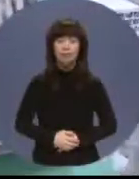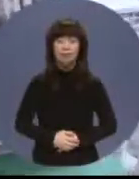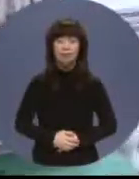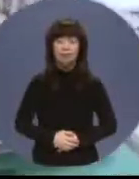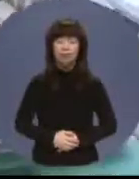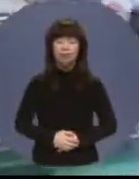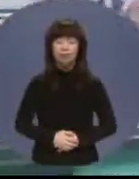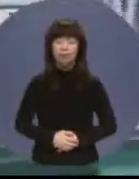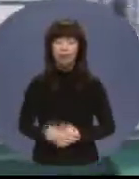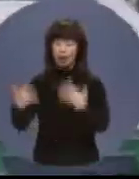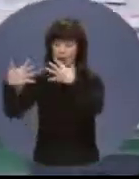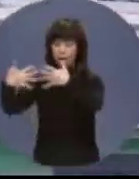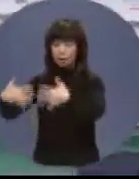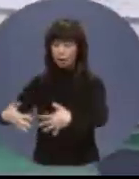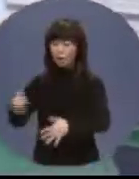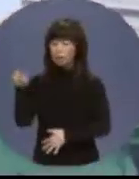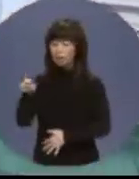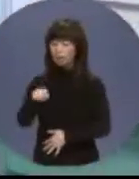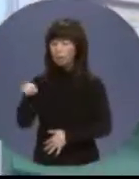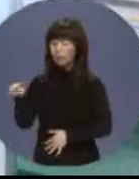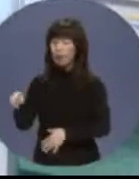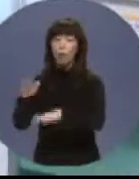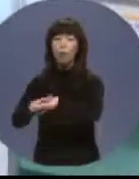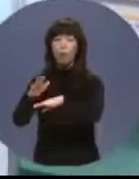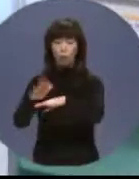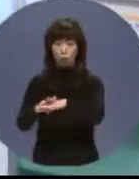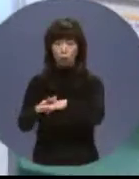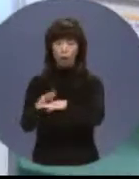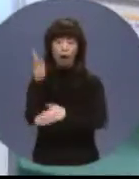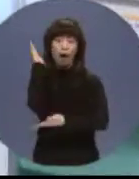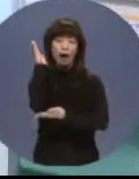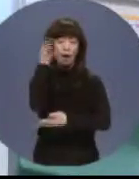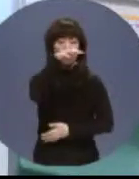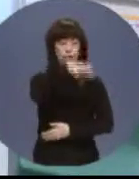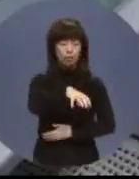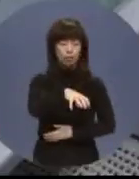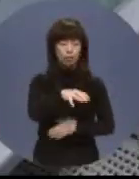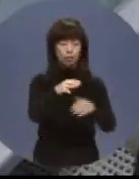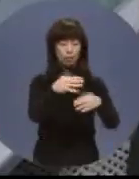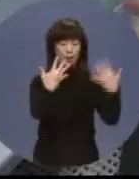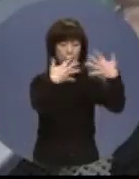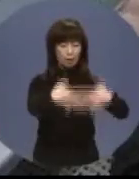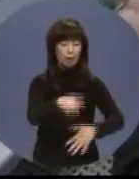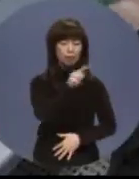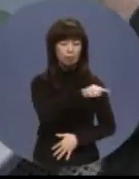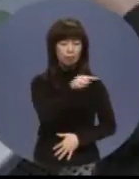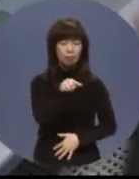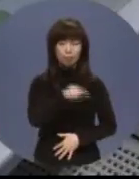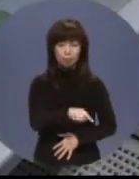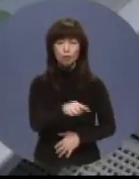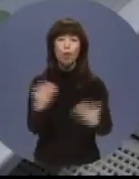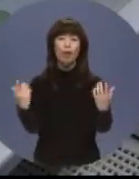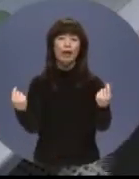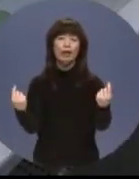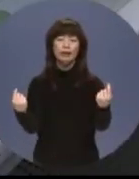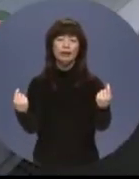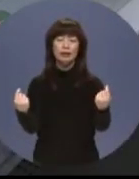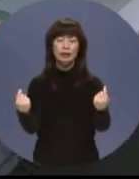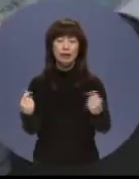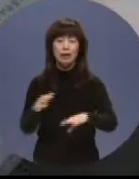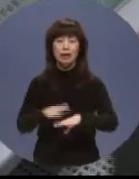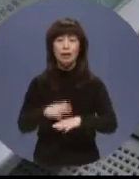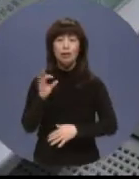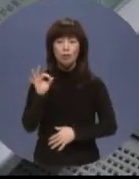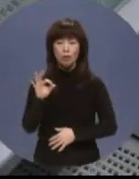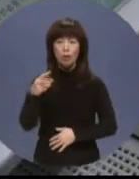操作方法は、各自治体に設置されている証明書の発行機と基本的に同じで、交付手数